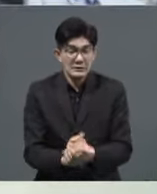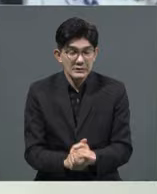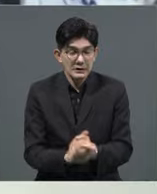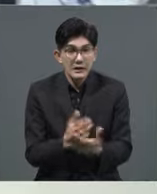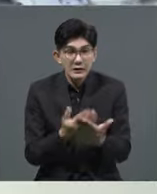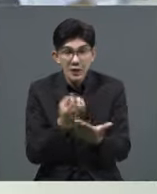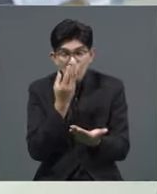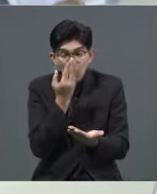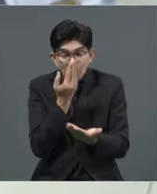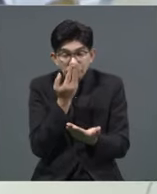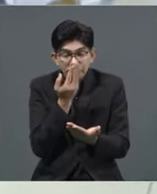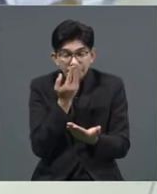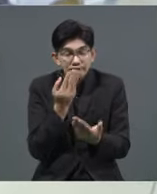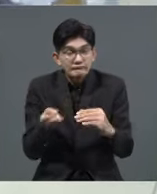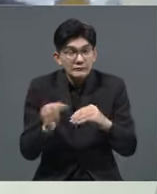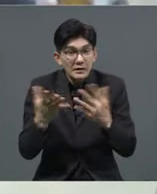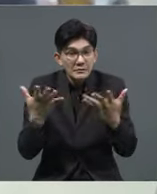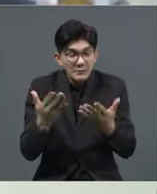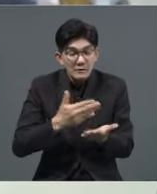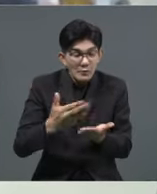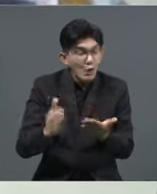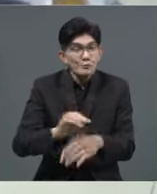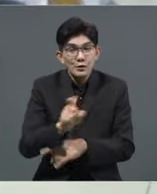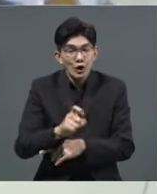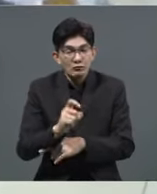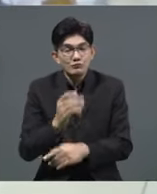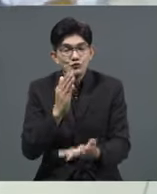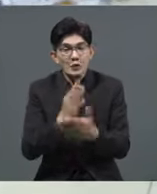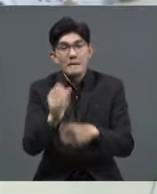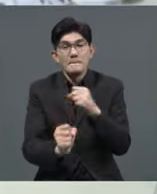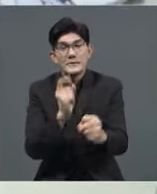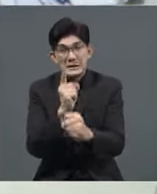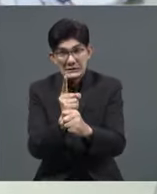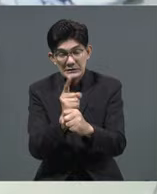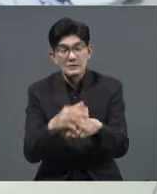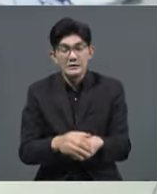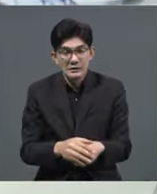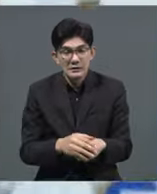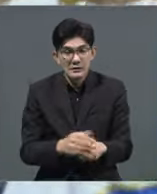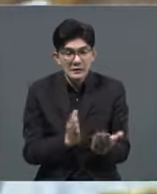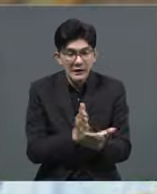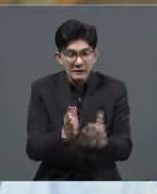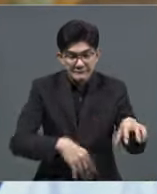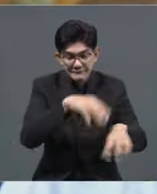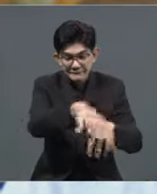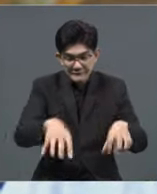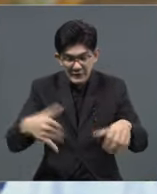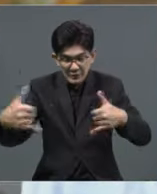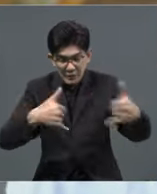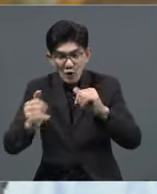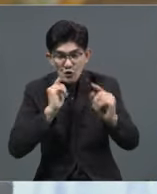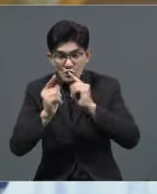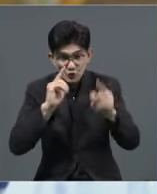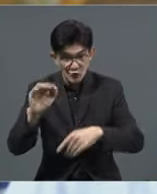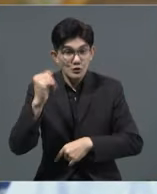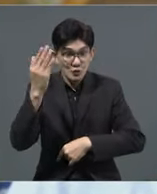อกนิ่งต้นพัก1ปีทันทีเข้ามาคุยกับทางสาขานะครับมาคุยกับทางสาขาให้เรียบร้อย